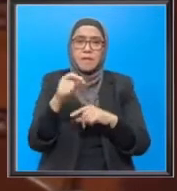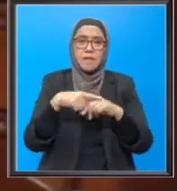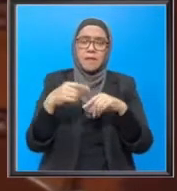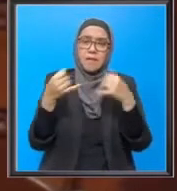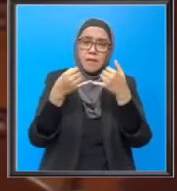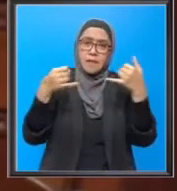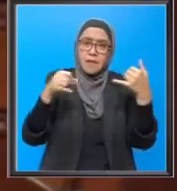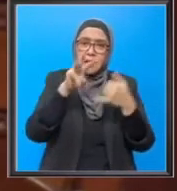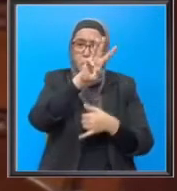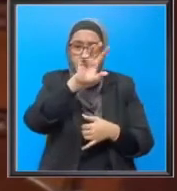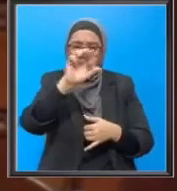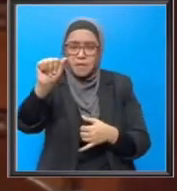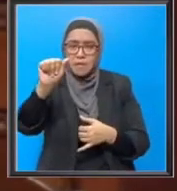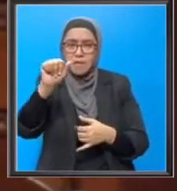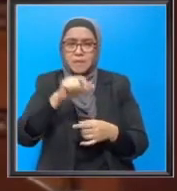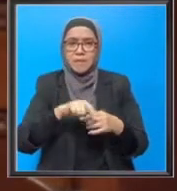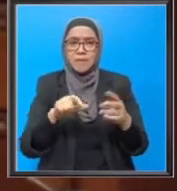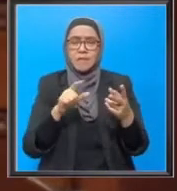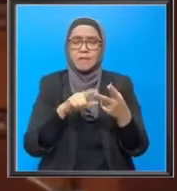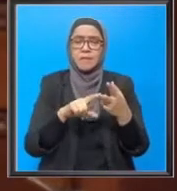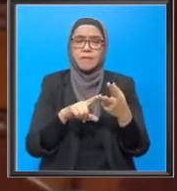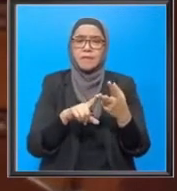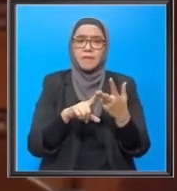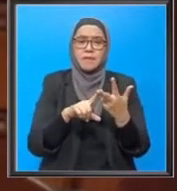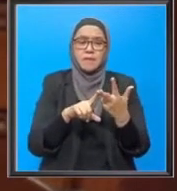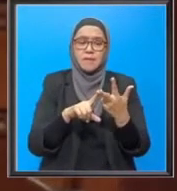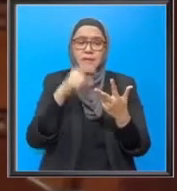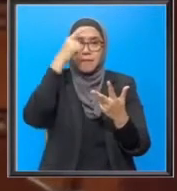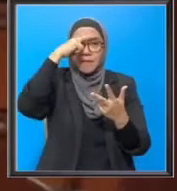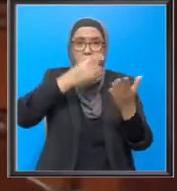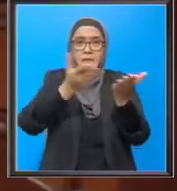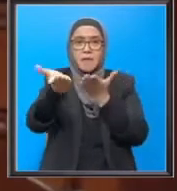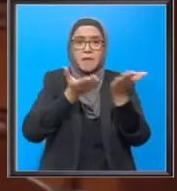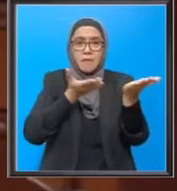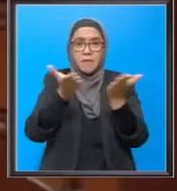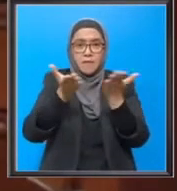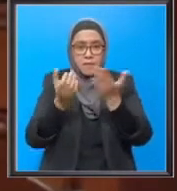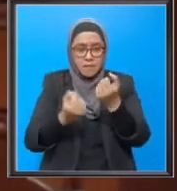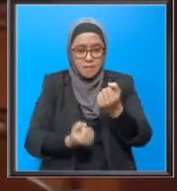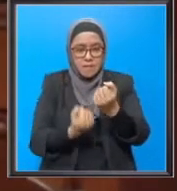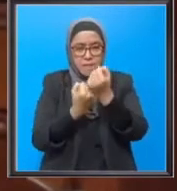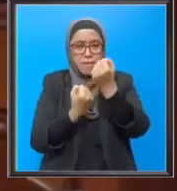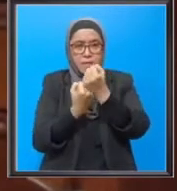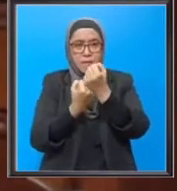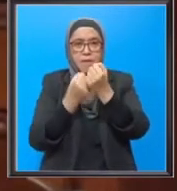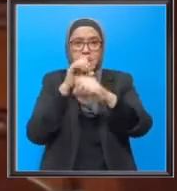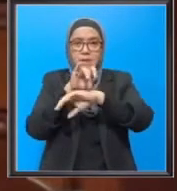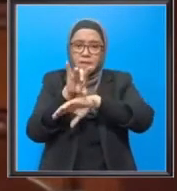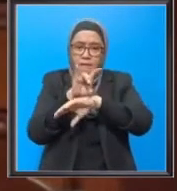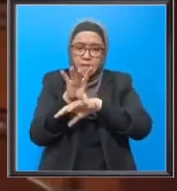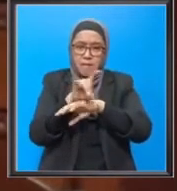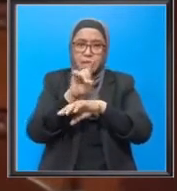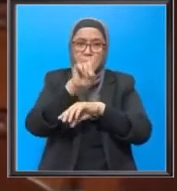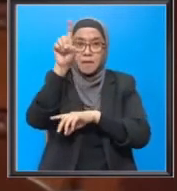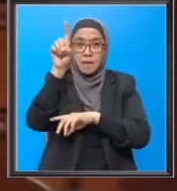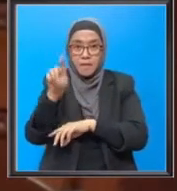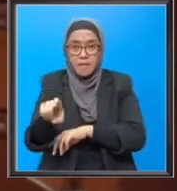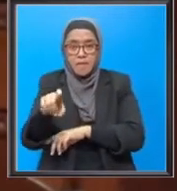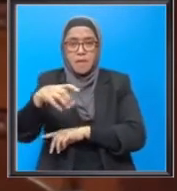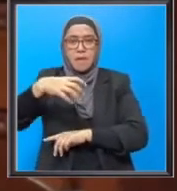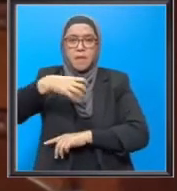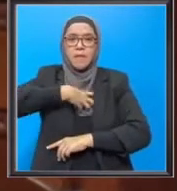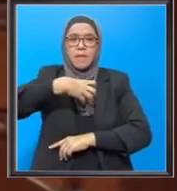tarian Kasih kosong 1926 satu di mo99 bagi primatan sokongan causeway dan pertanyaan dan aduan yang menyebabkan